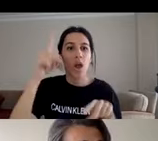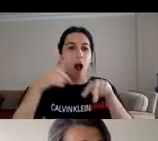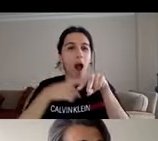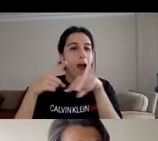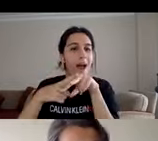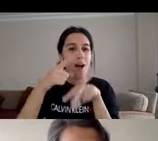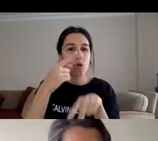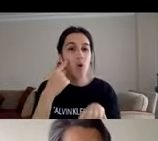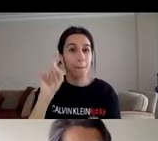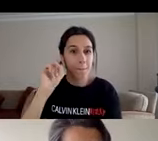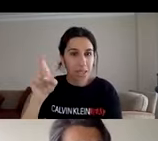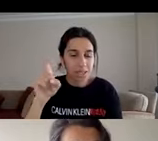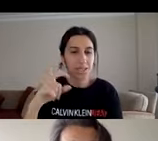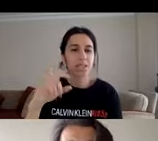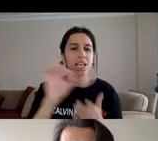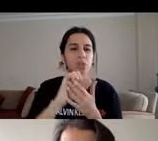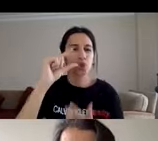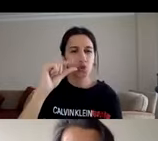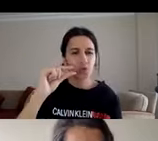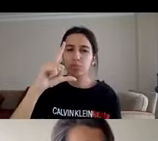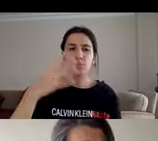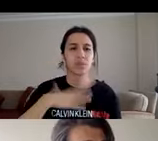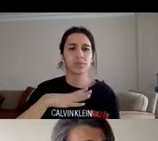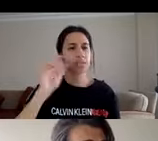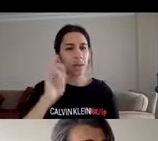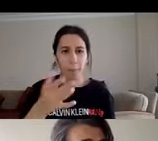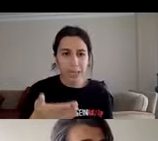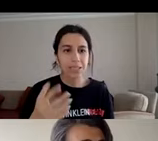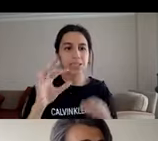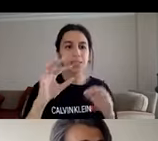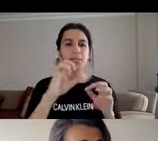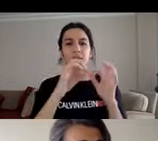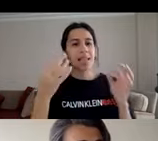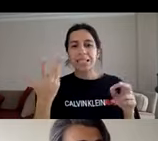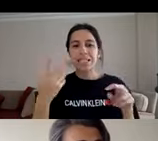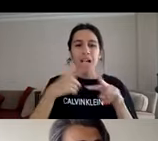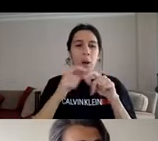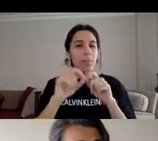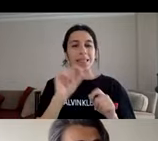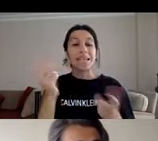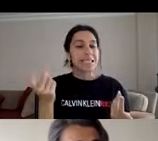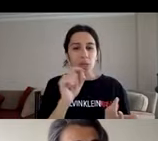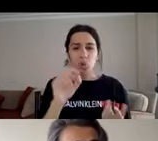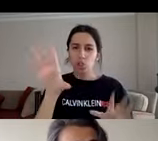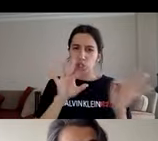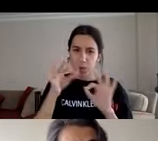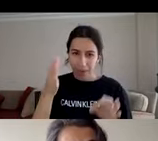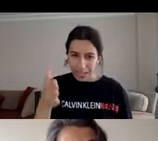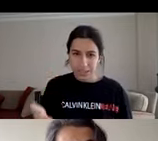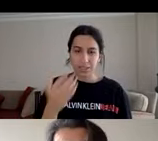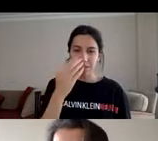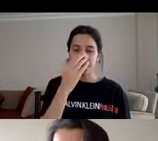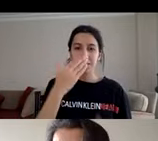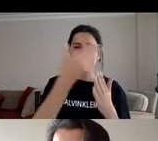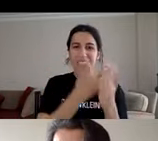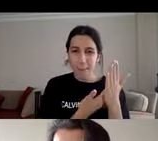bastığınızda punto büyüklüğünü değiştirebiliyorsunuz, fontları değiştirebiliyorsunuz. Ve benim başarılı bulduğum bir şey, şekil zemin ilişkisi,